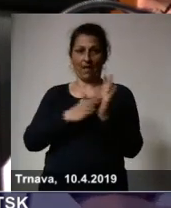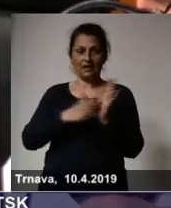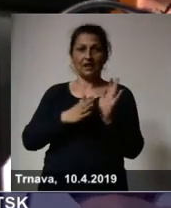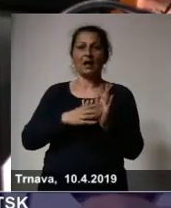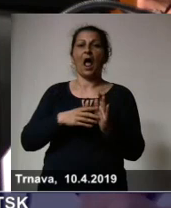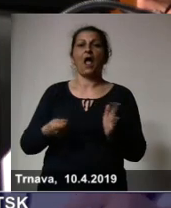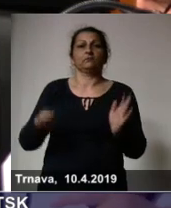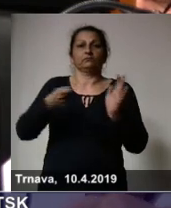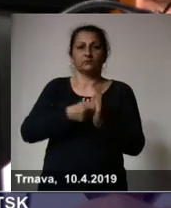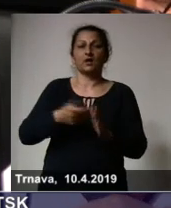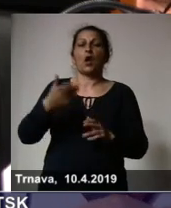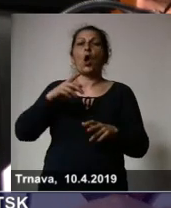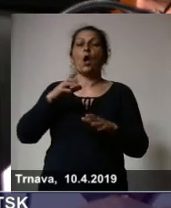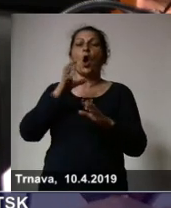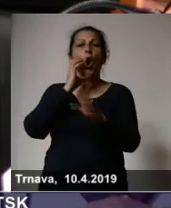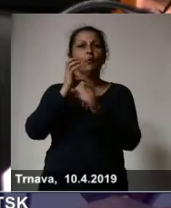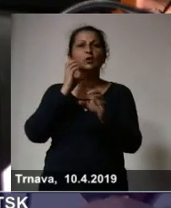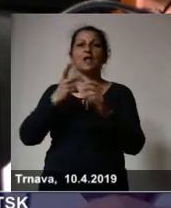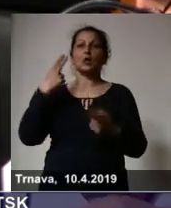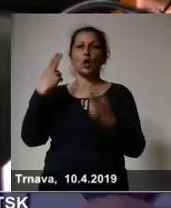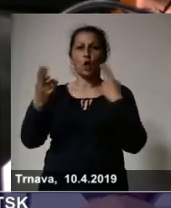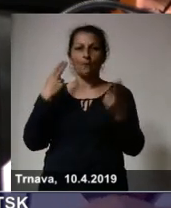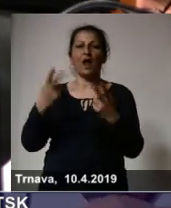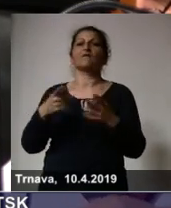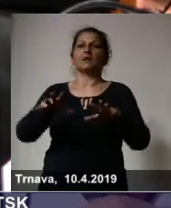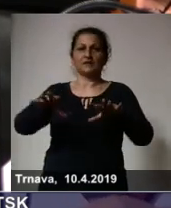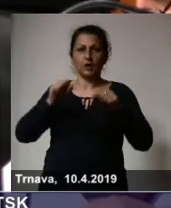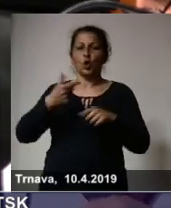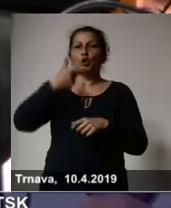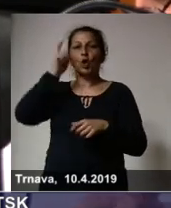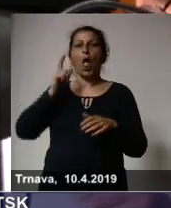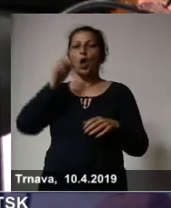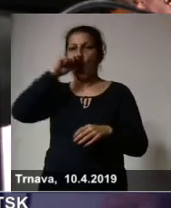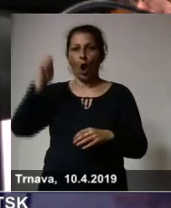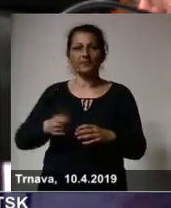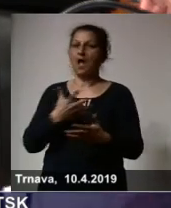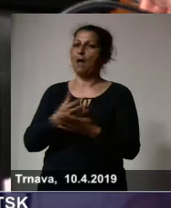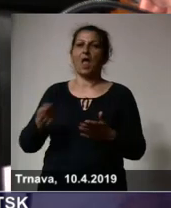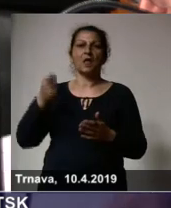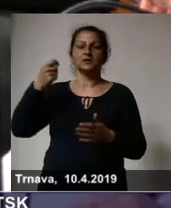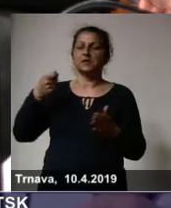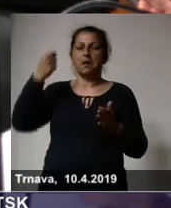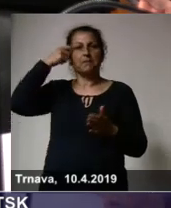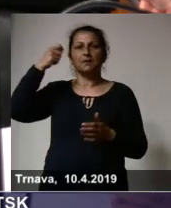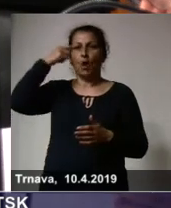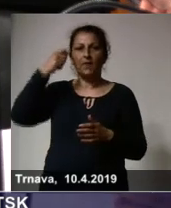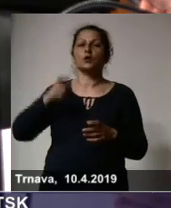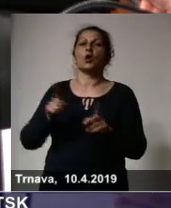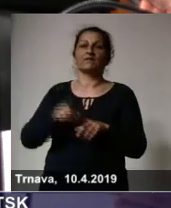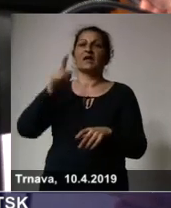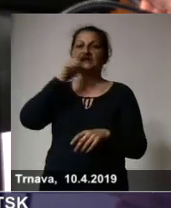pozemnú komunikáciu a dopravu a bol prijatý členmi komisie bez pripomienok. Rada Trnavského